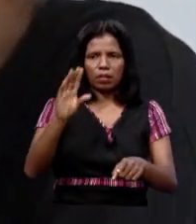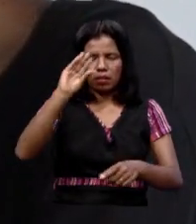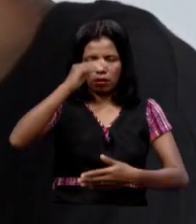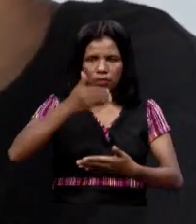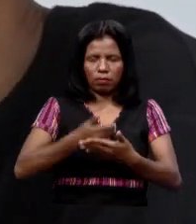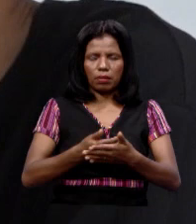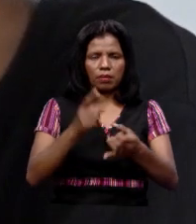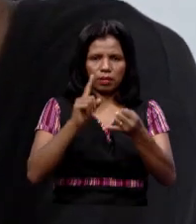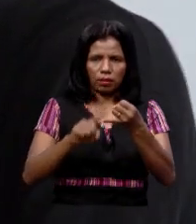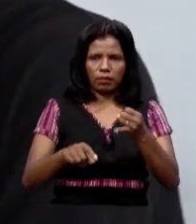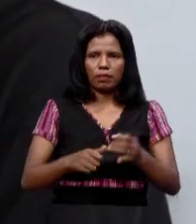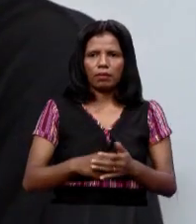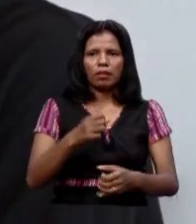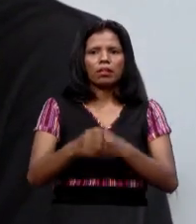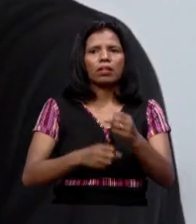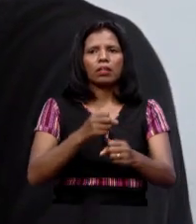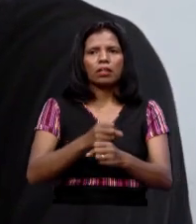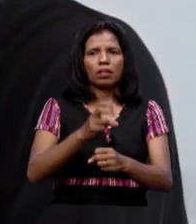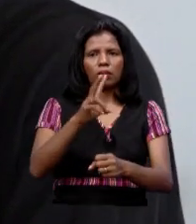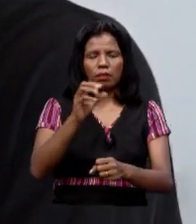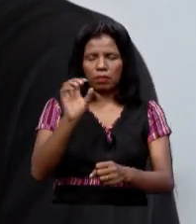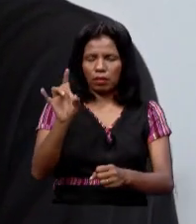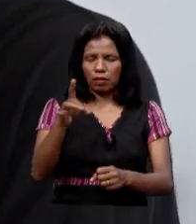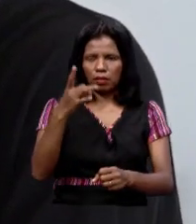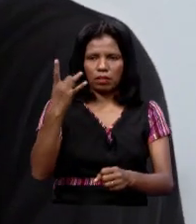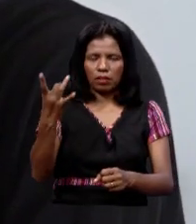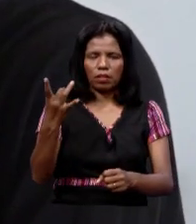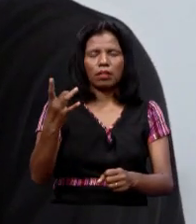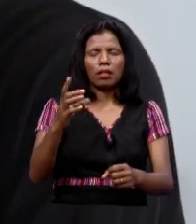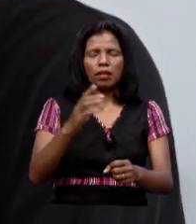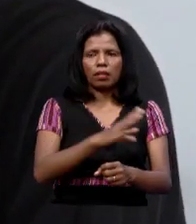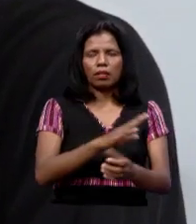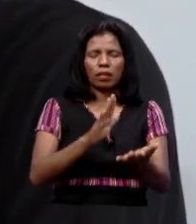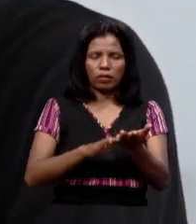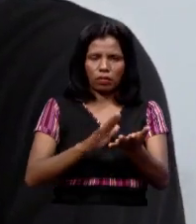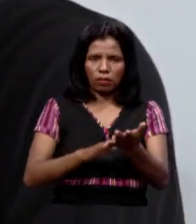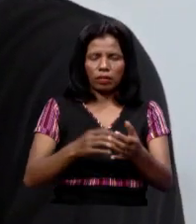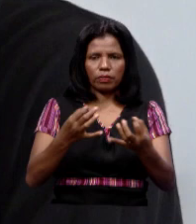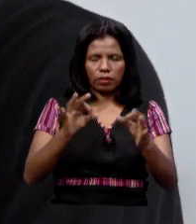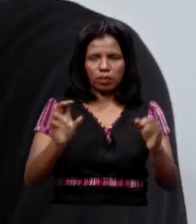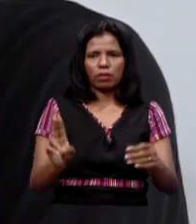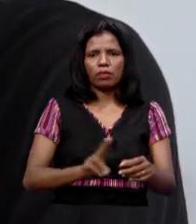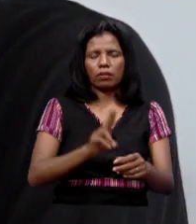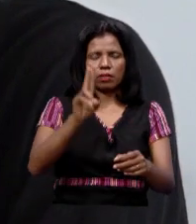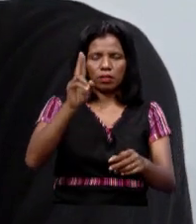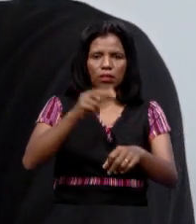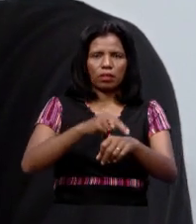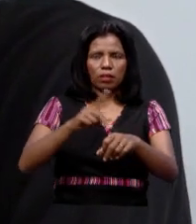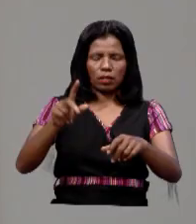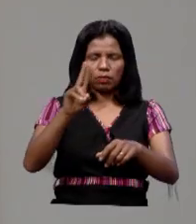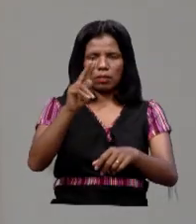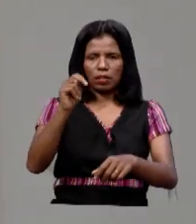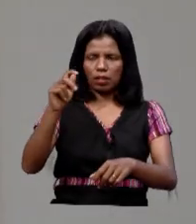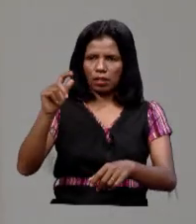ikon. Iha tinan riung ruasan lore singwalu, Mari Immaculado rematan istudu, iha Universidade Nasional Timor